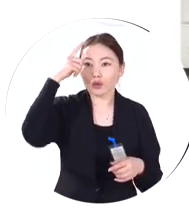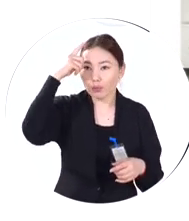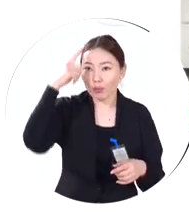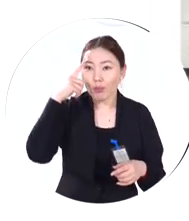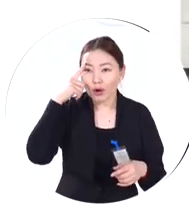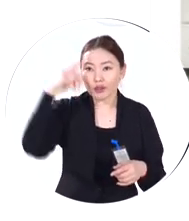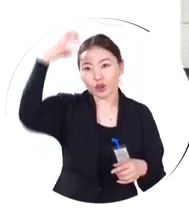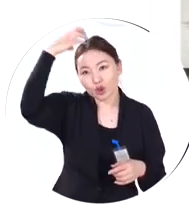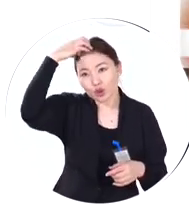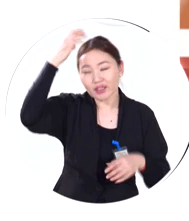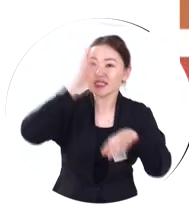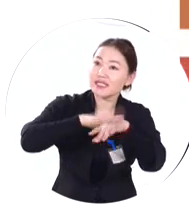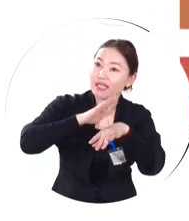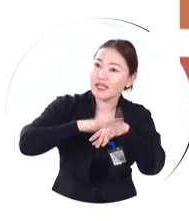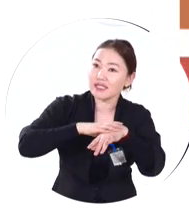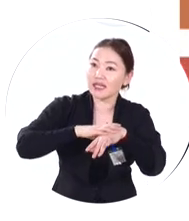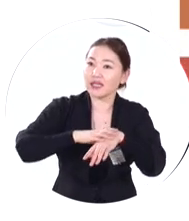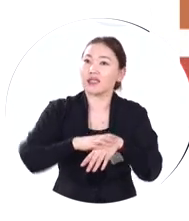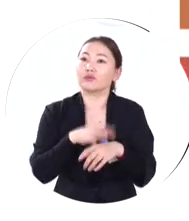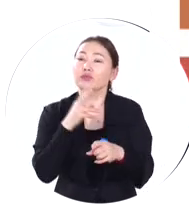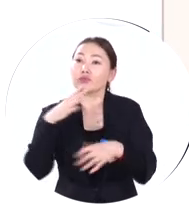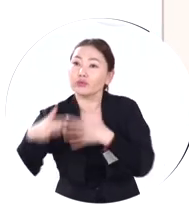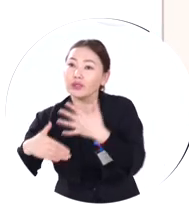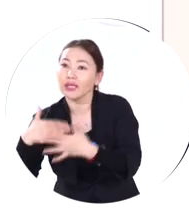залтуудыг тусгаснаас гадна